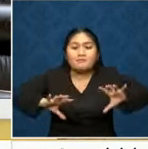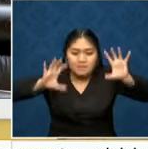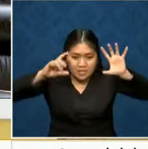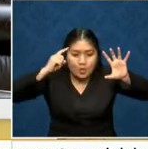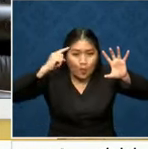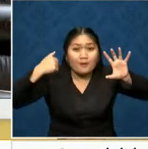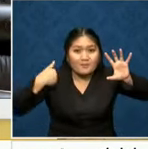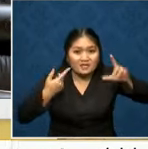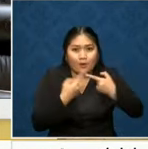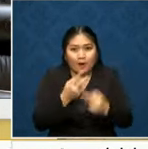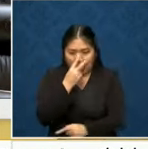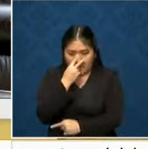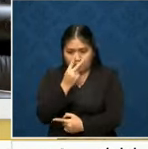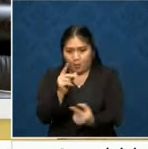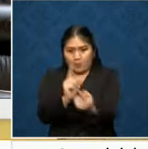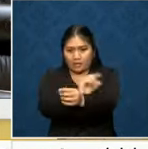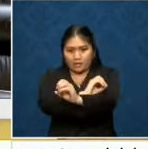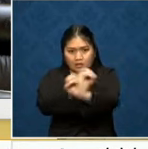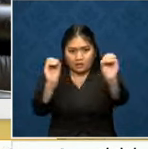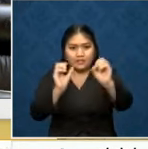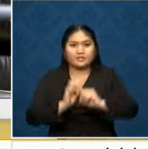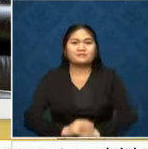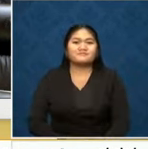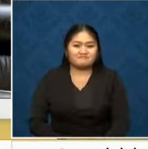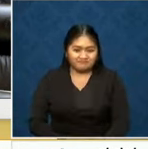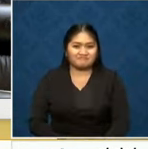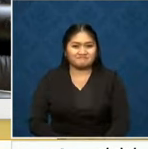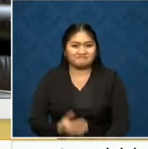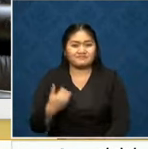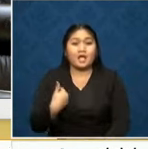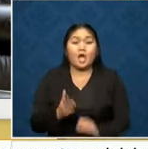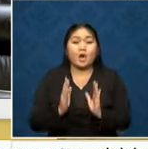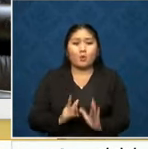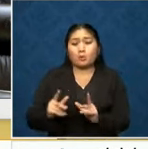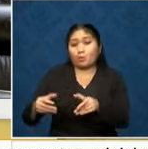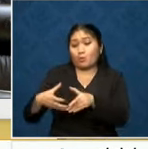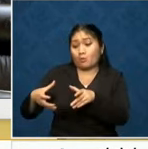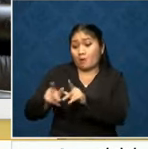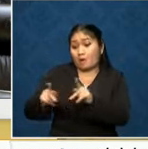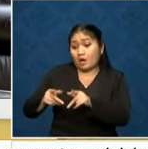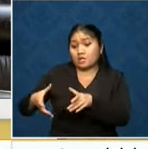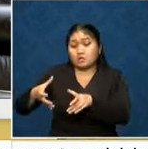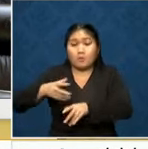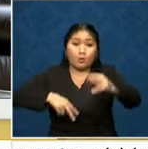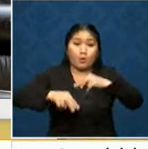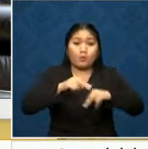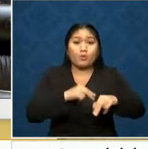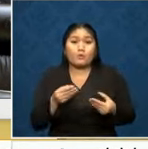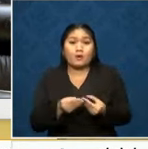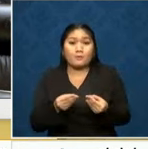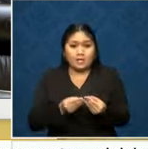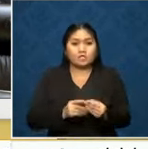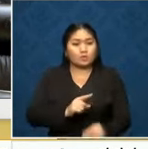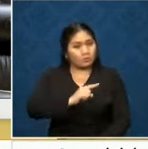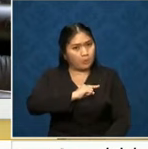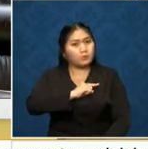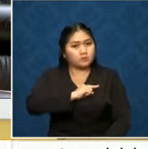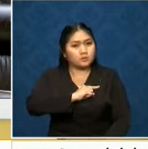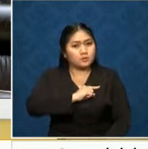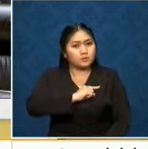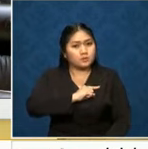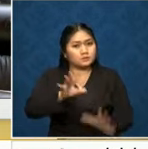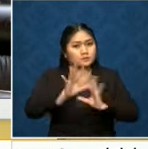คยเห็นและที่จะขาดไม่ได้นะครับคณะกรรมการที่จะมาควบคุมการพนันอย่างมีความรับผิดชอบและที่ส